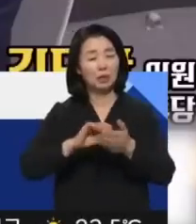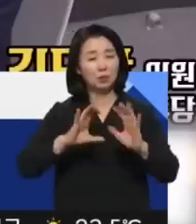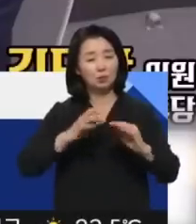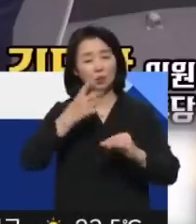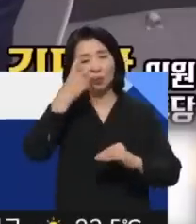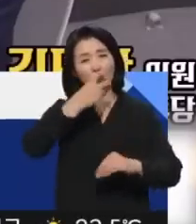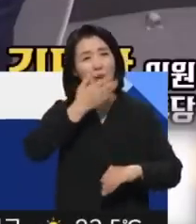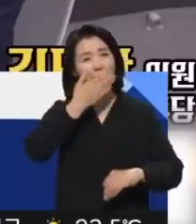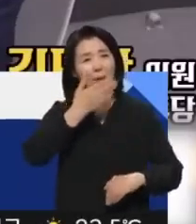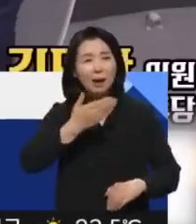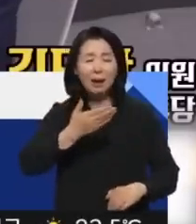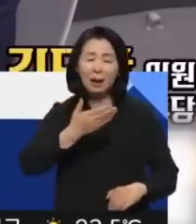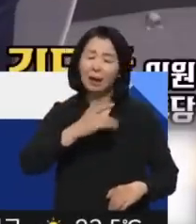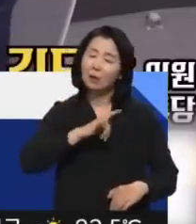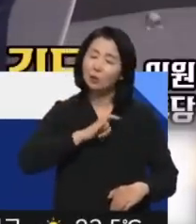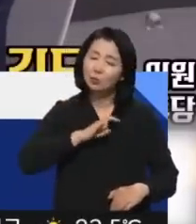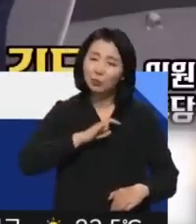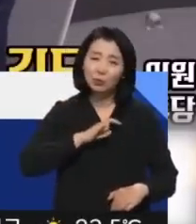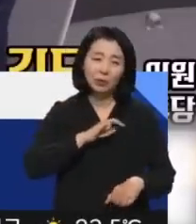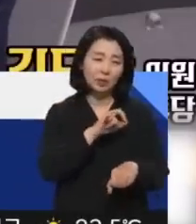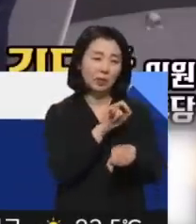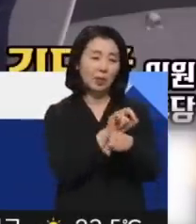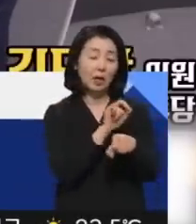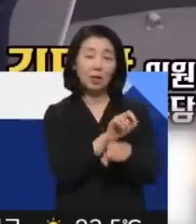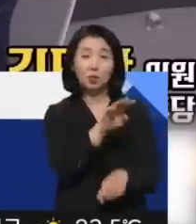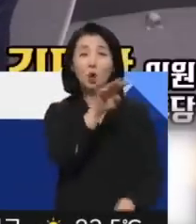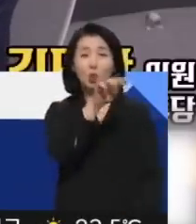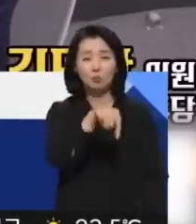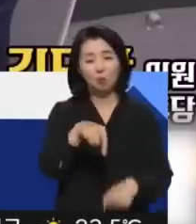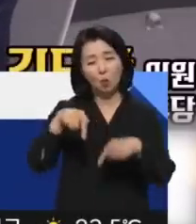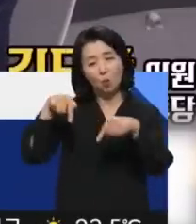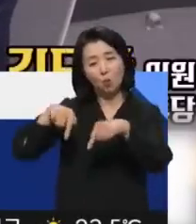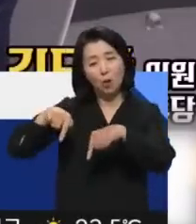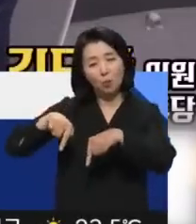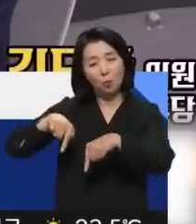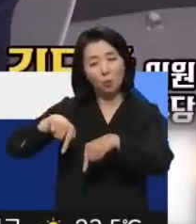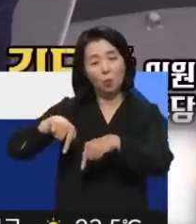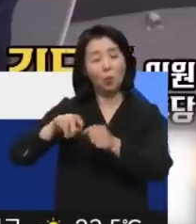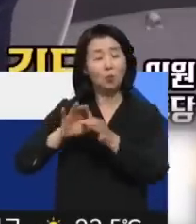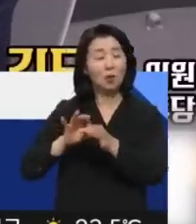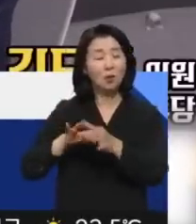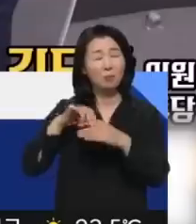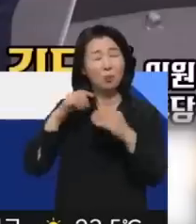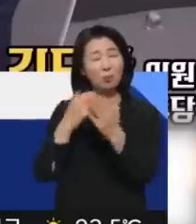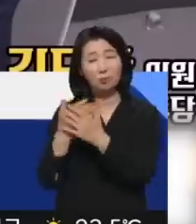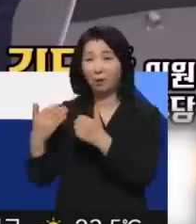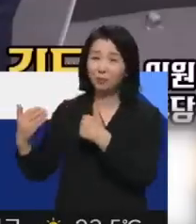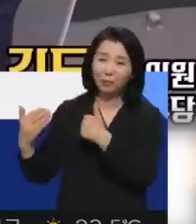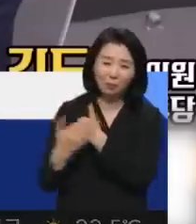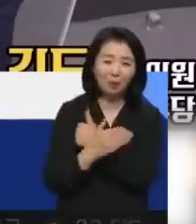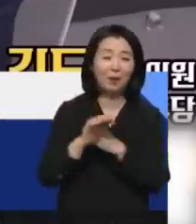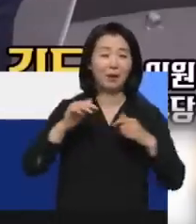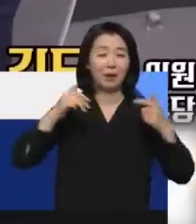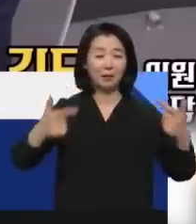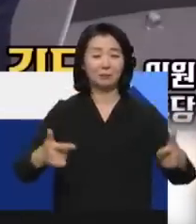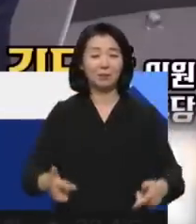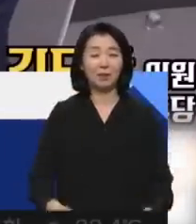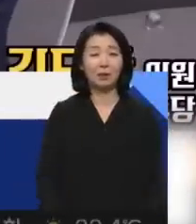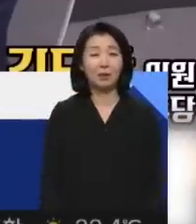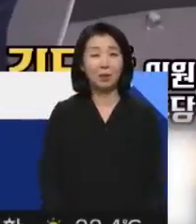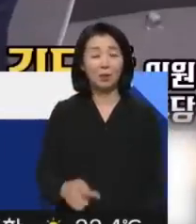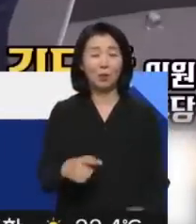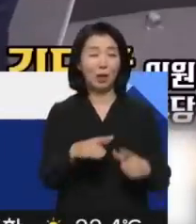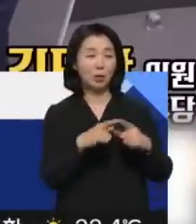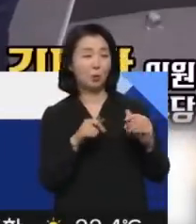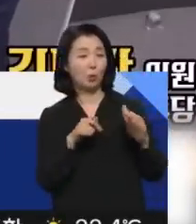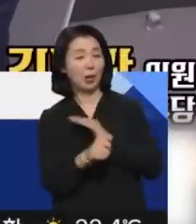국민들의 의문이 있는데 행정부의 외교 행위라 해서 모든 게 뭐 이렇게 덮어주는 건 아니고 일단 일본에 갔을